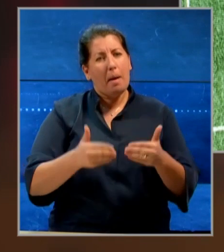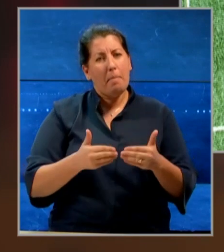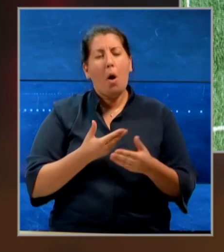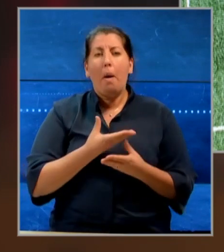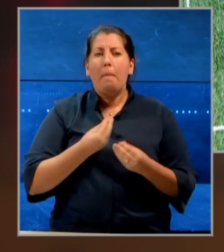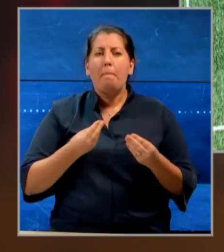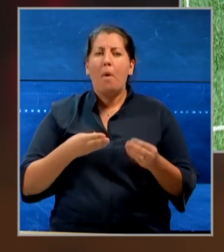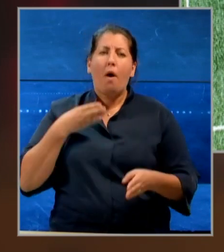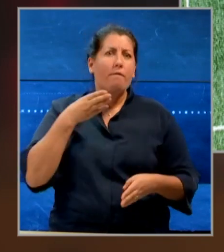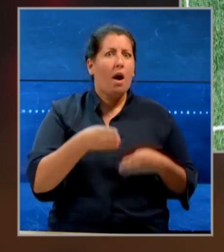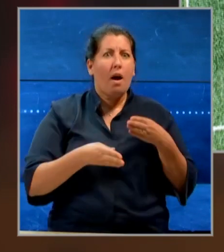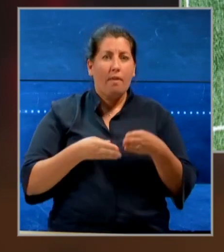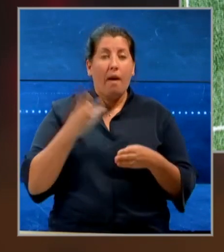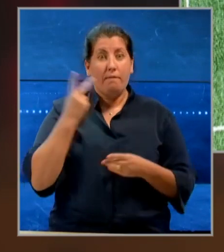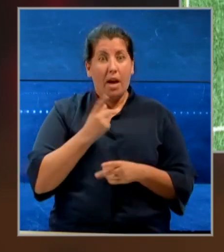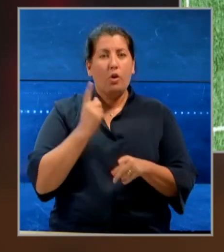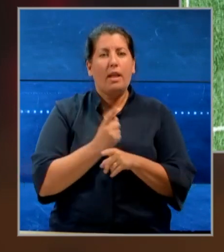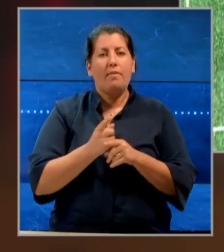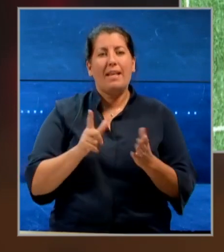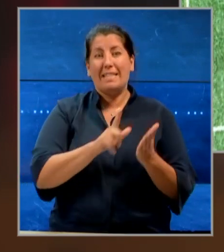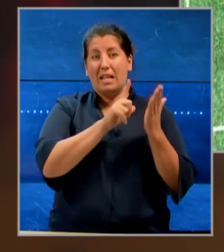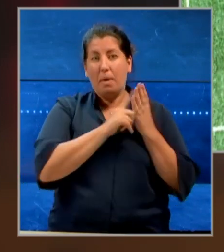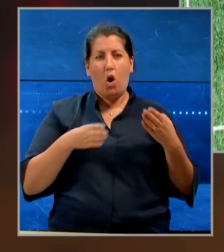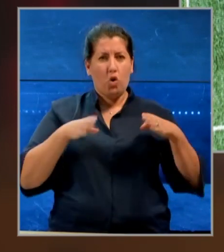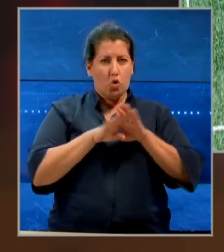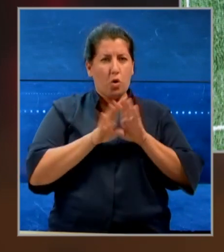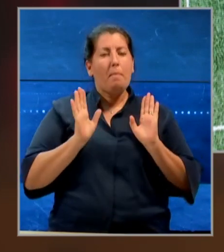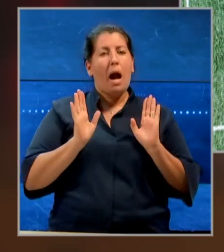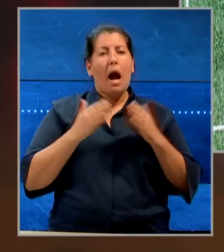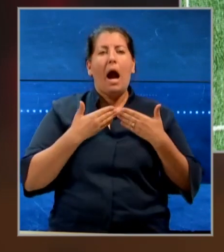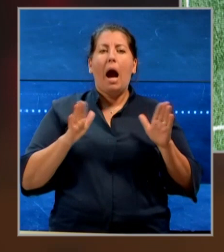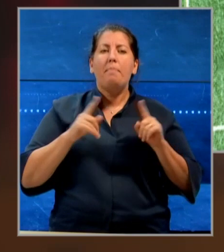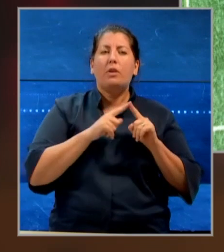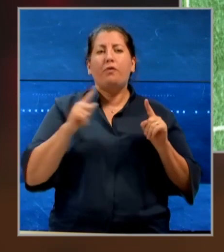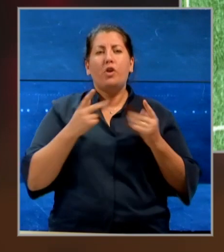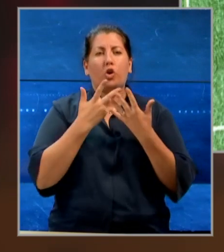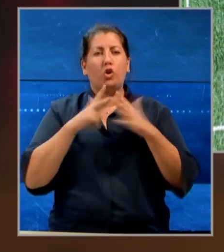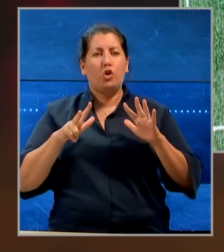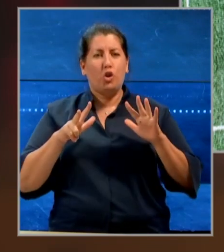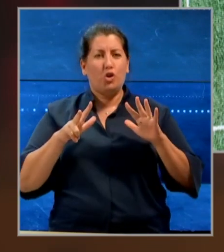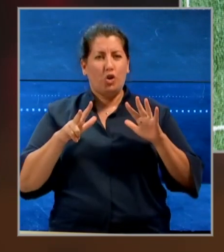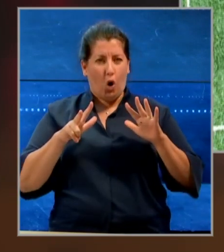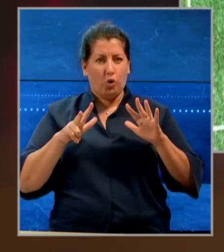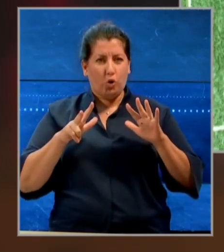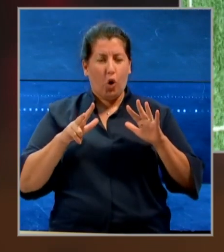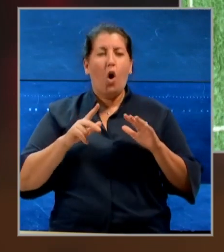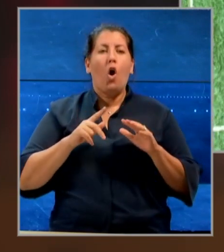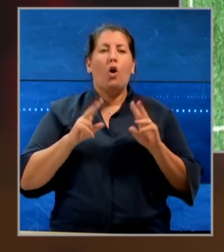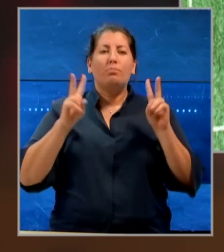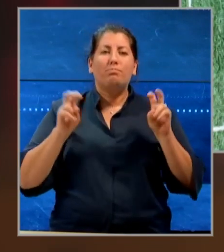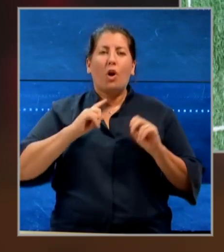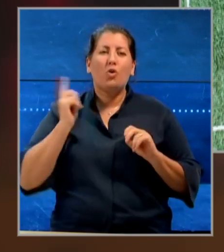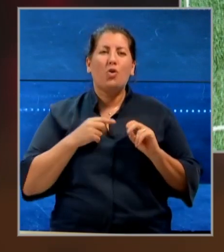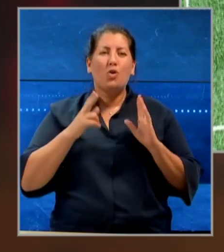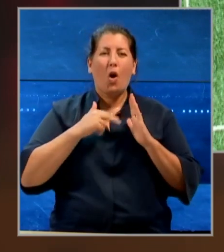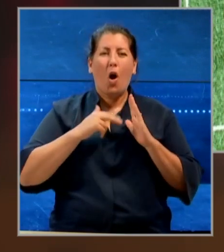che doveva chiudersi la scorsa settimana, invece sarà aperta sino al 18 presso la Regione Puglia. Tutti i colori della Puglia, come vedete